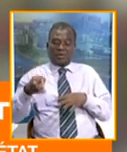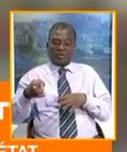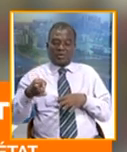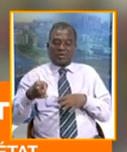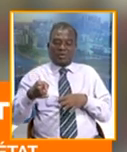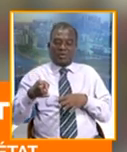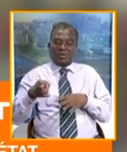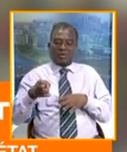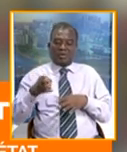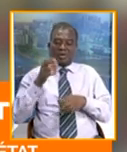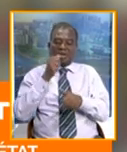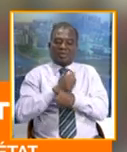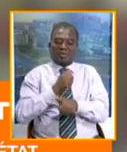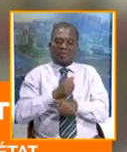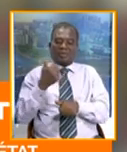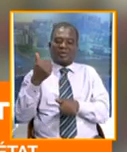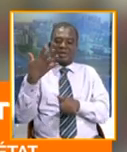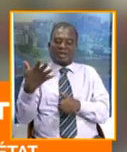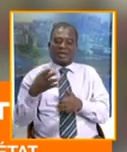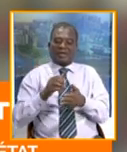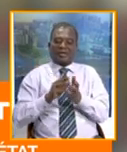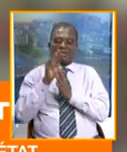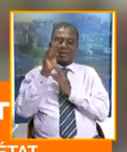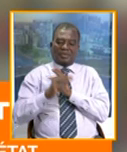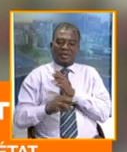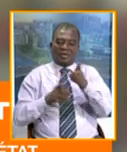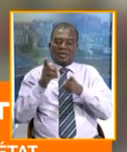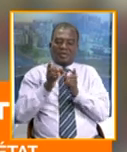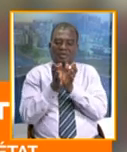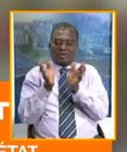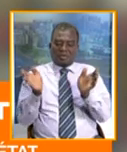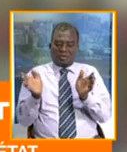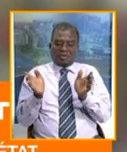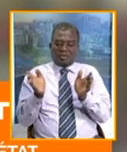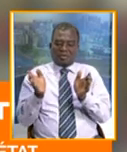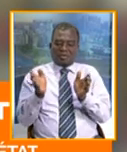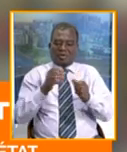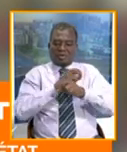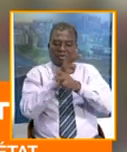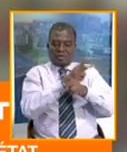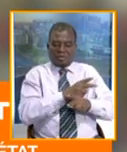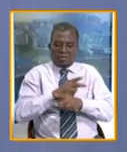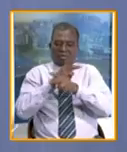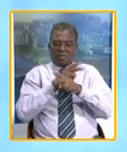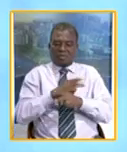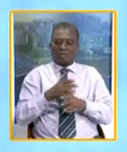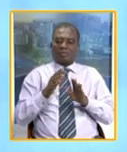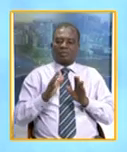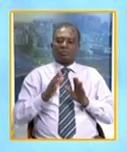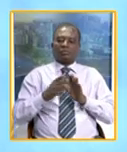rigueur. Abidjan, le lundi 15 mars 2021, le directeur général du protocole d'État, Hippolyte Yoboué.